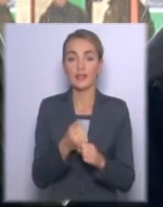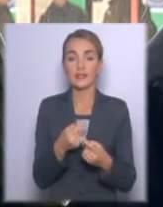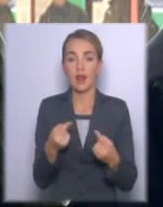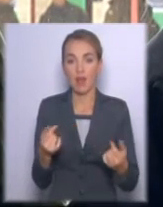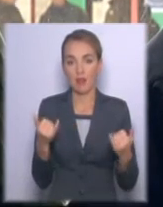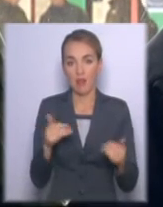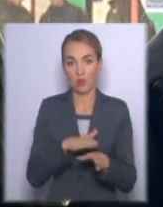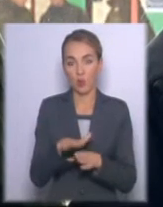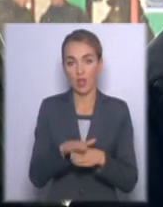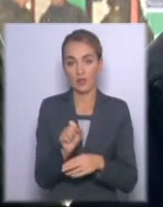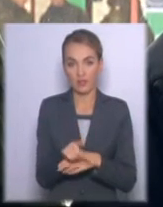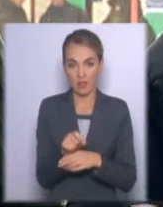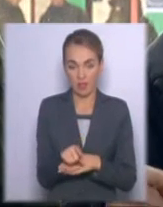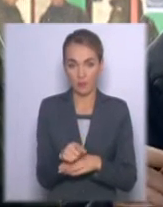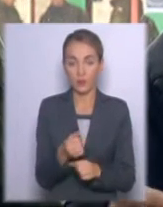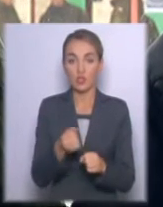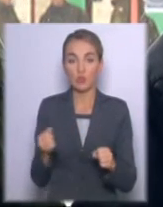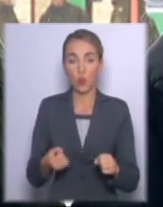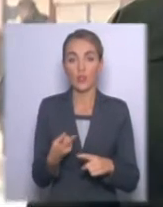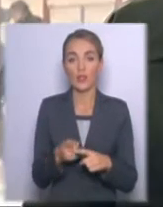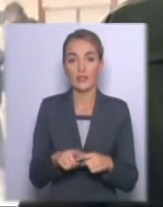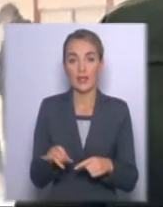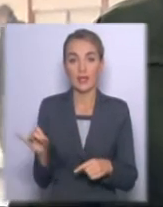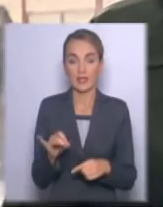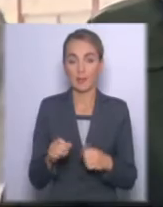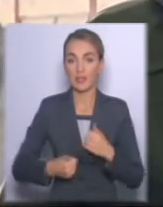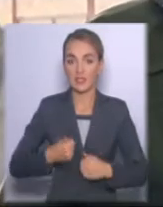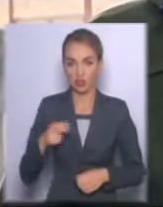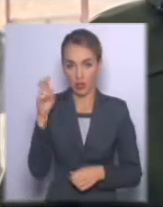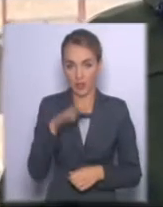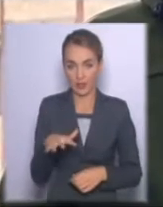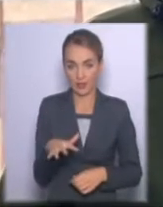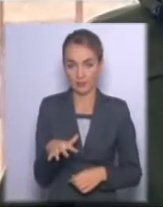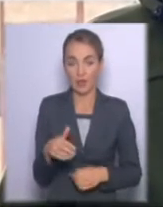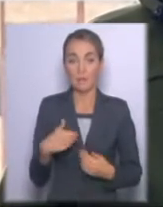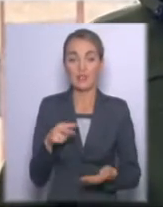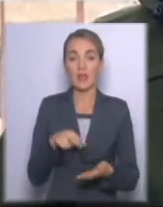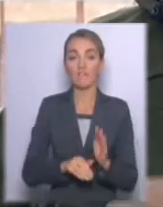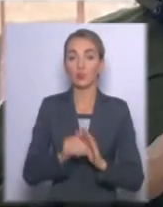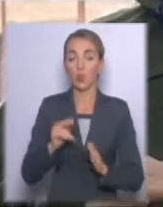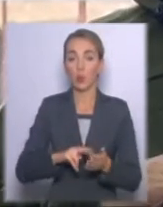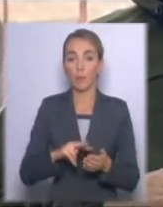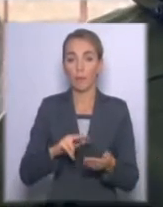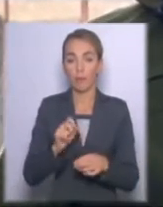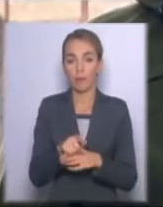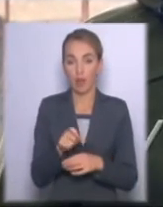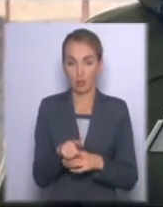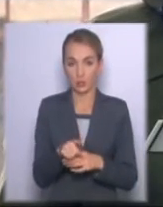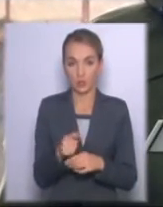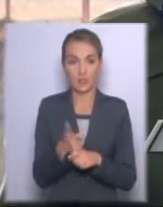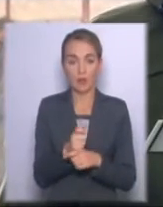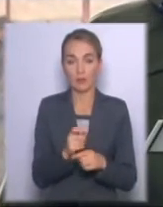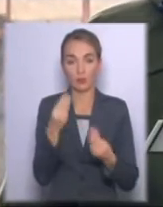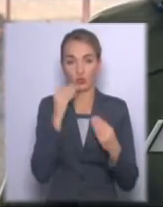завдання. Зброя – це і престиж країни. Ми ставимо високу планку в відповідності самим лучшим стандартам світових